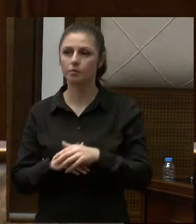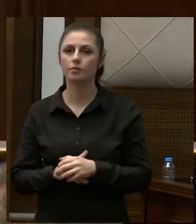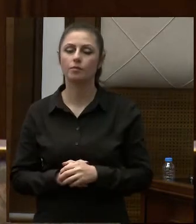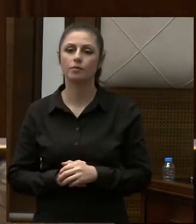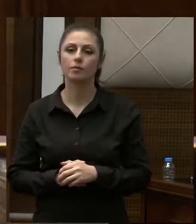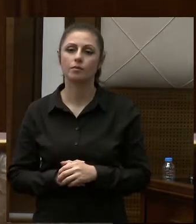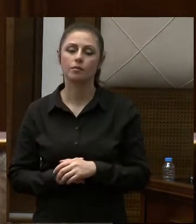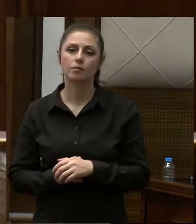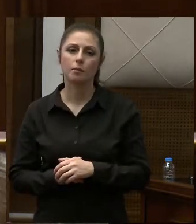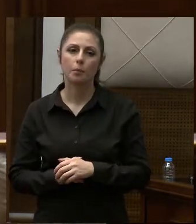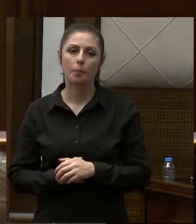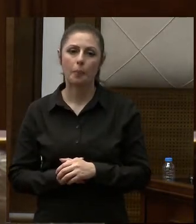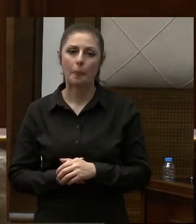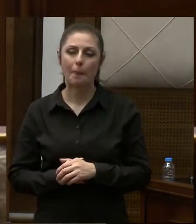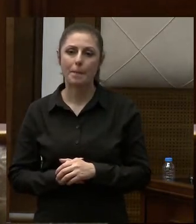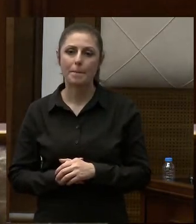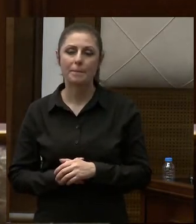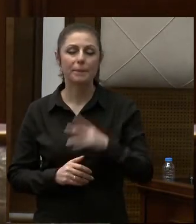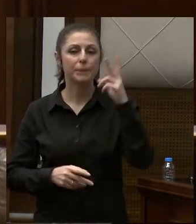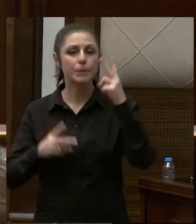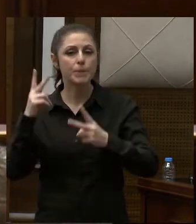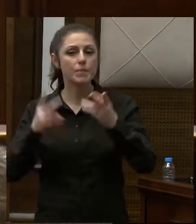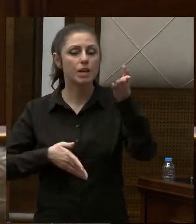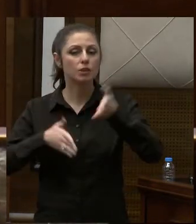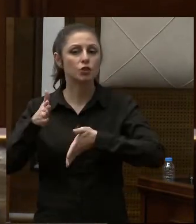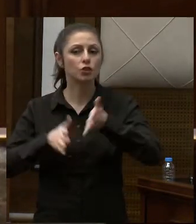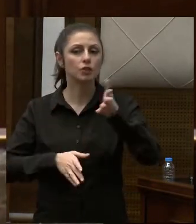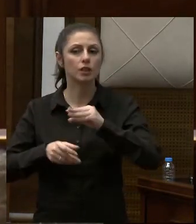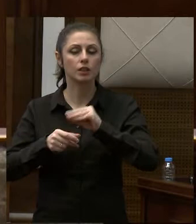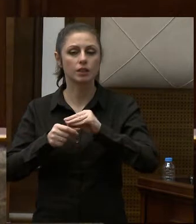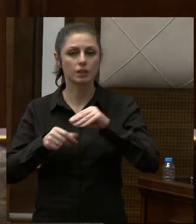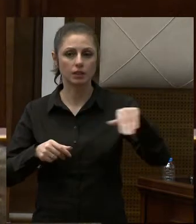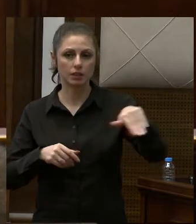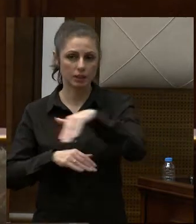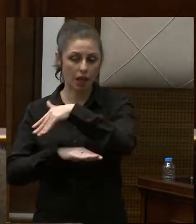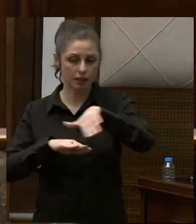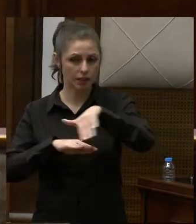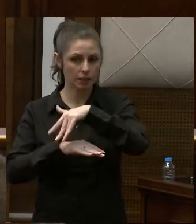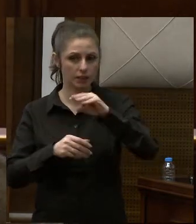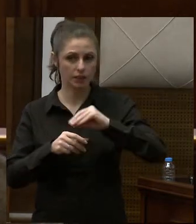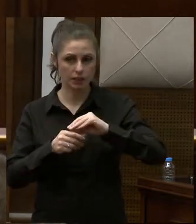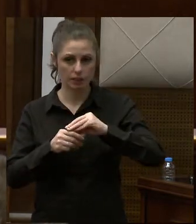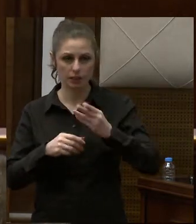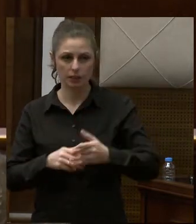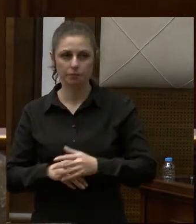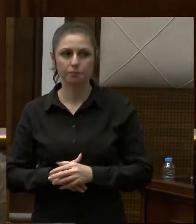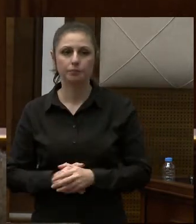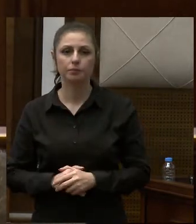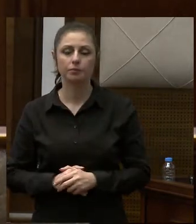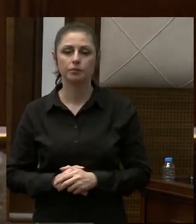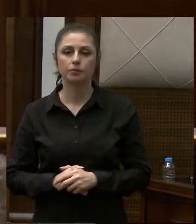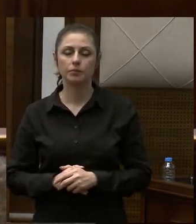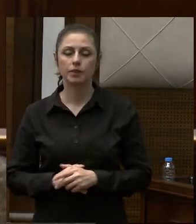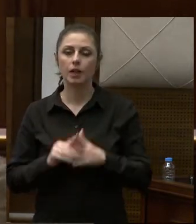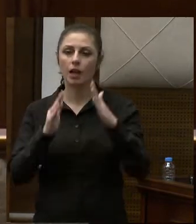ilgisini çekecek bir maddedir. Bazı sokaklarımızda, bazı caddelerimizde